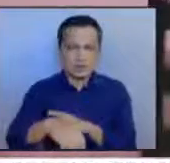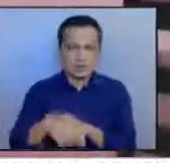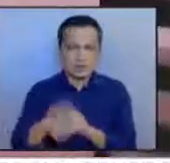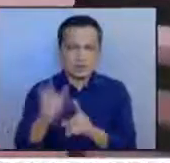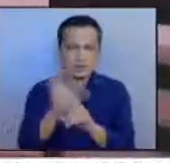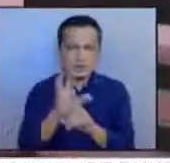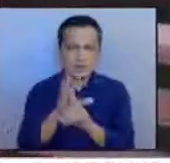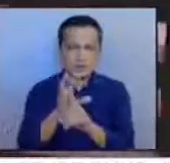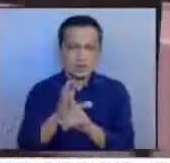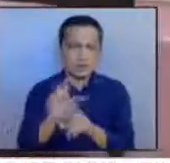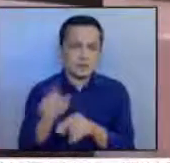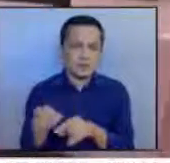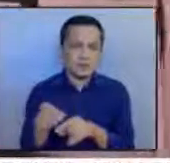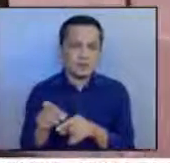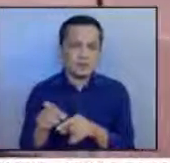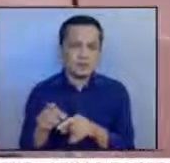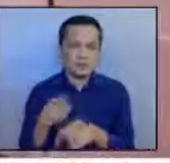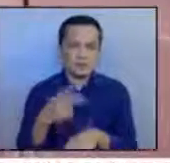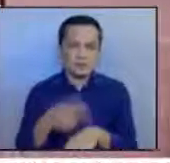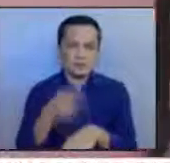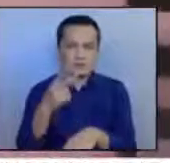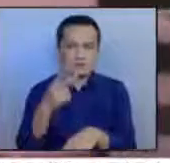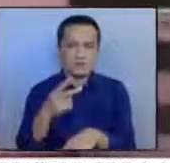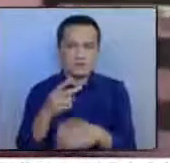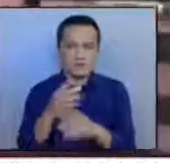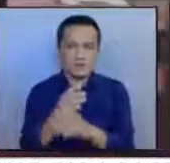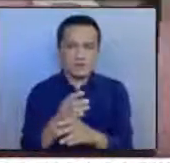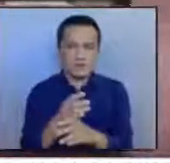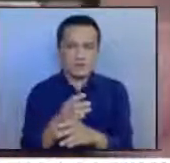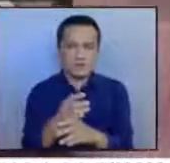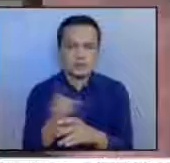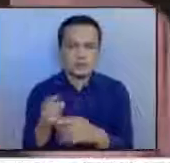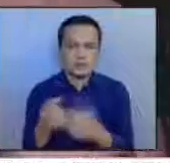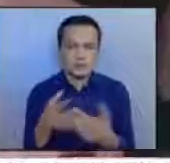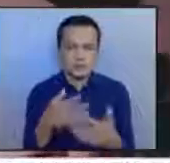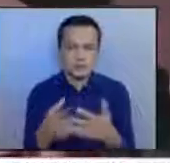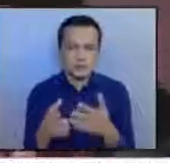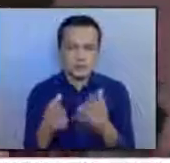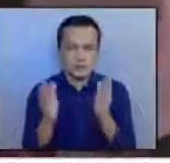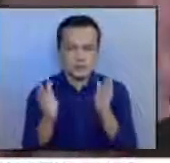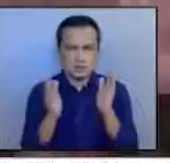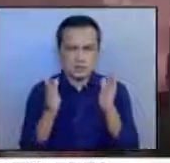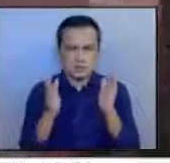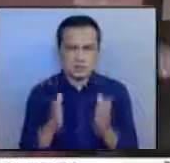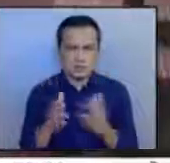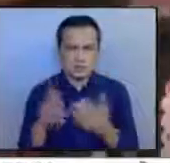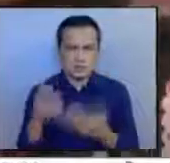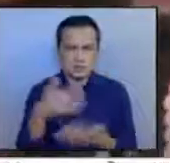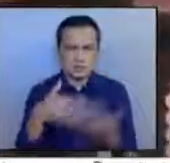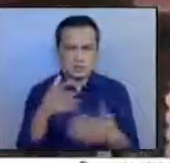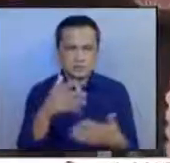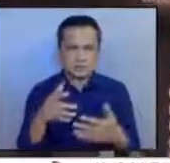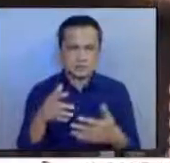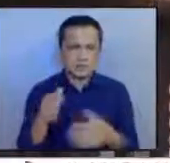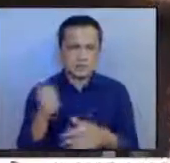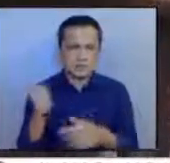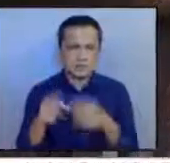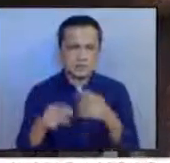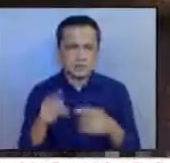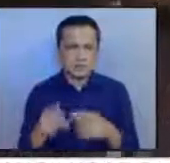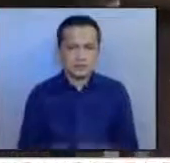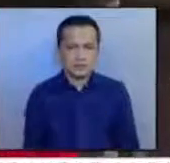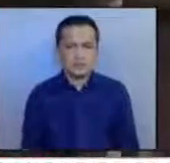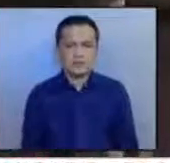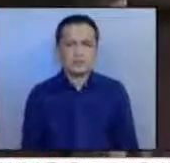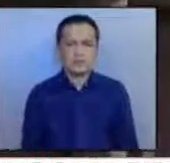kanila, kaya't doble ingat rin sila, pati na ang kanilang mga servers sa pakikisalunguha sa ibang tao. Napaka-importante